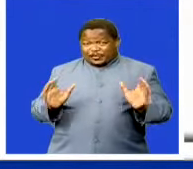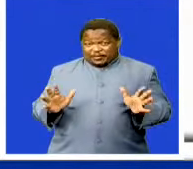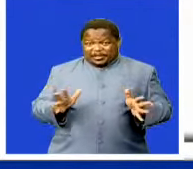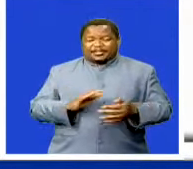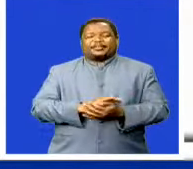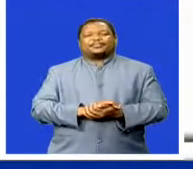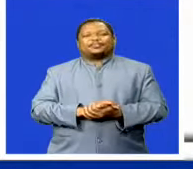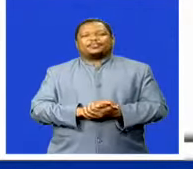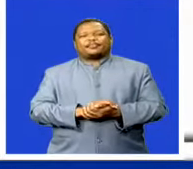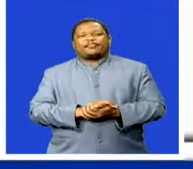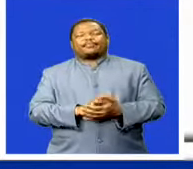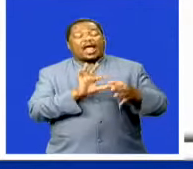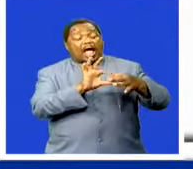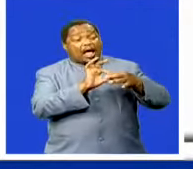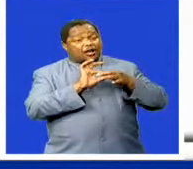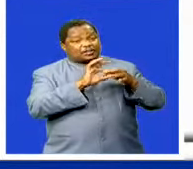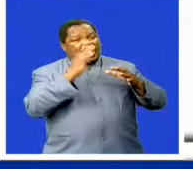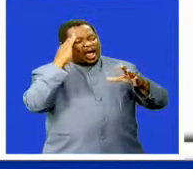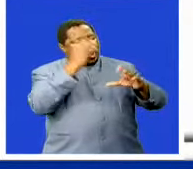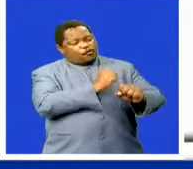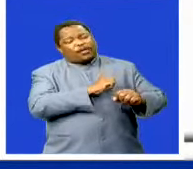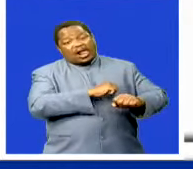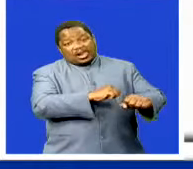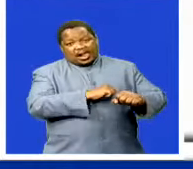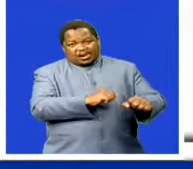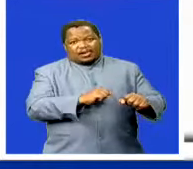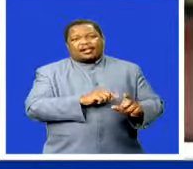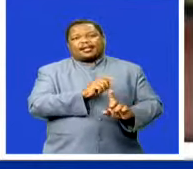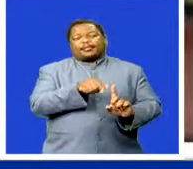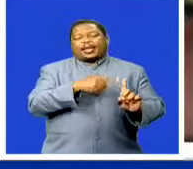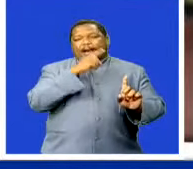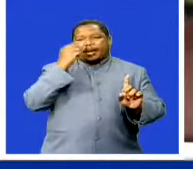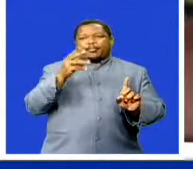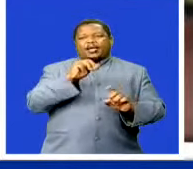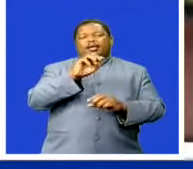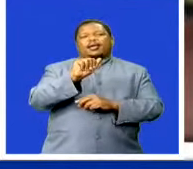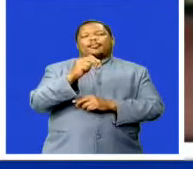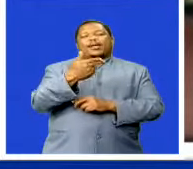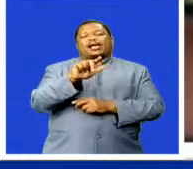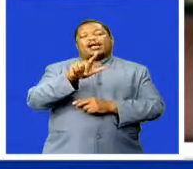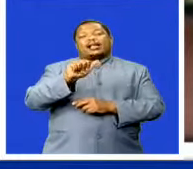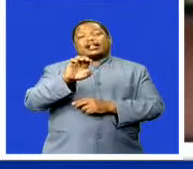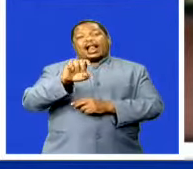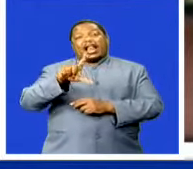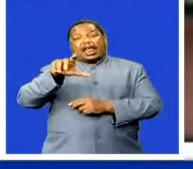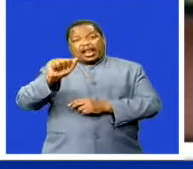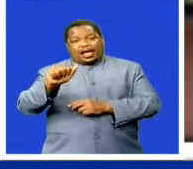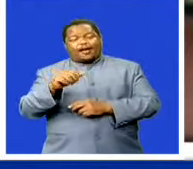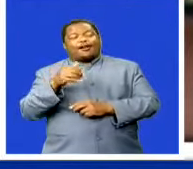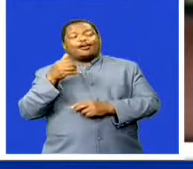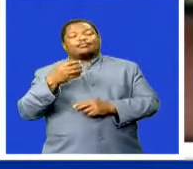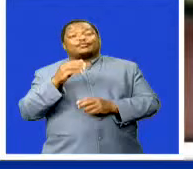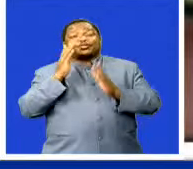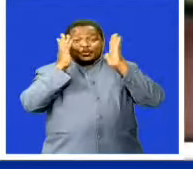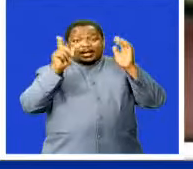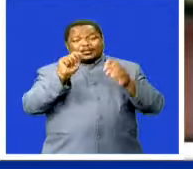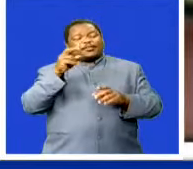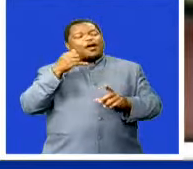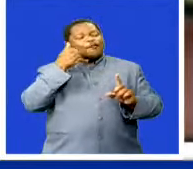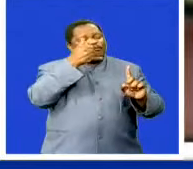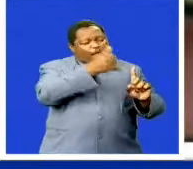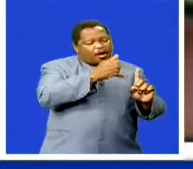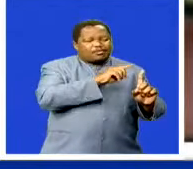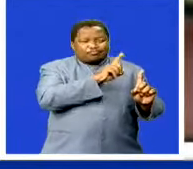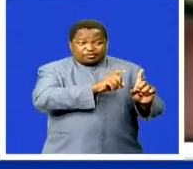sive siyekele kuthatha emathuba segebenge labanalesi sifo asingabese sesithatha leyo